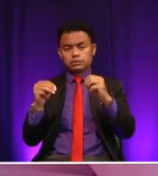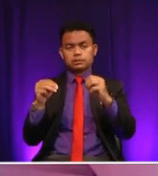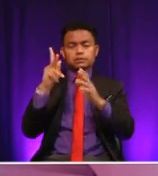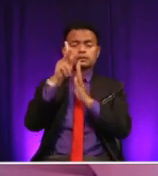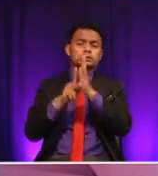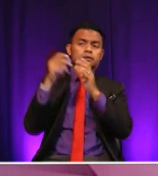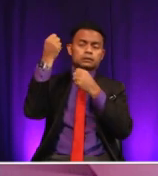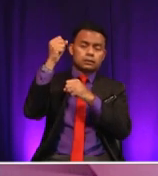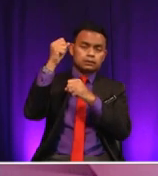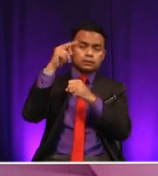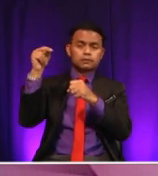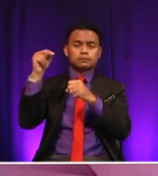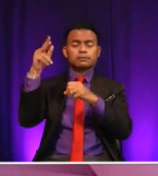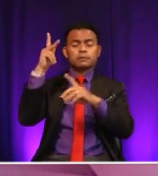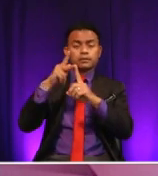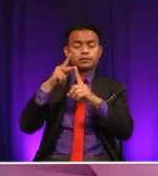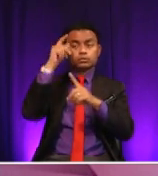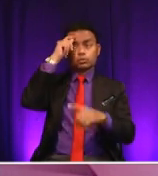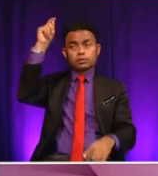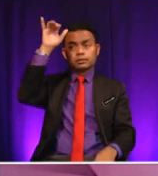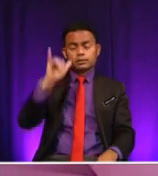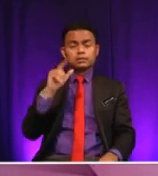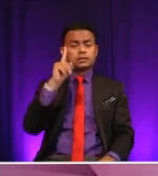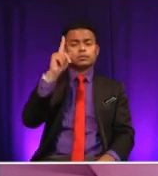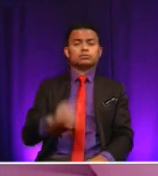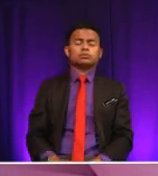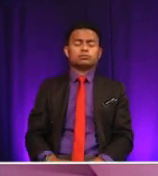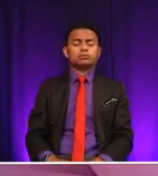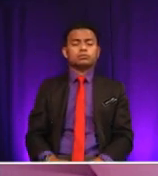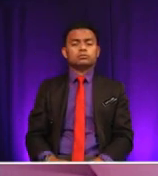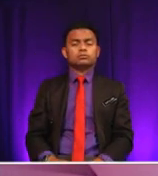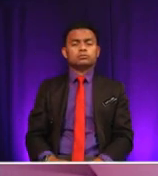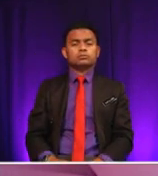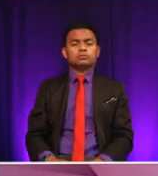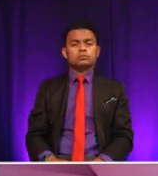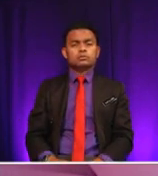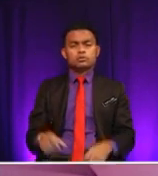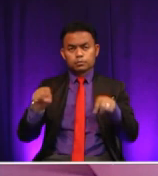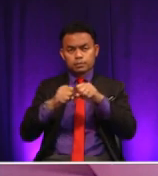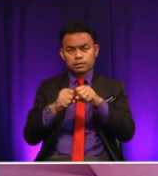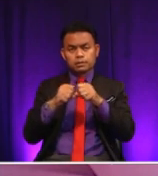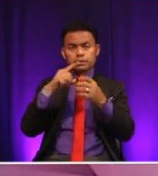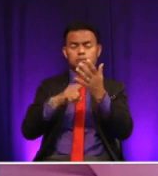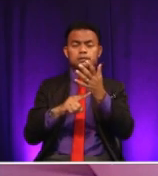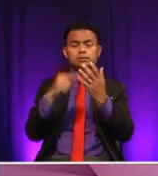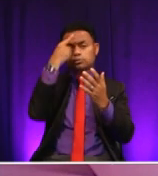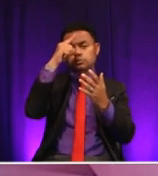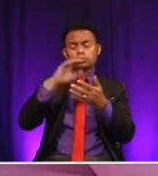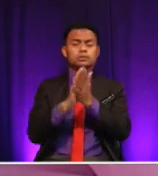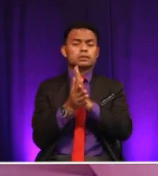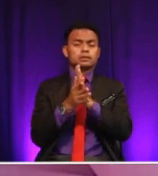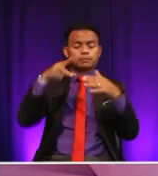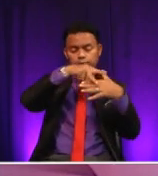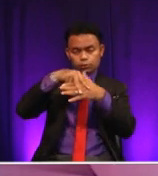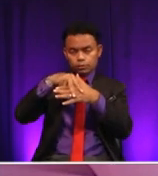ketaatan kepada Tuhan yang satu betul Irfan Oke Supaya apa menjadi panduan kepada setiap